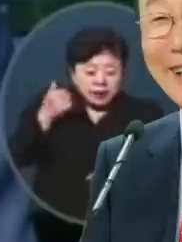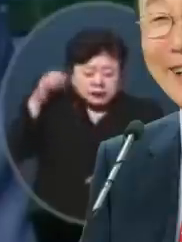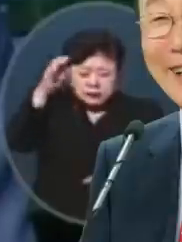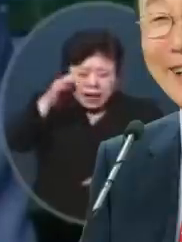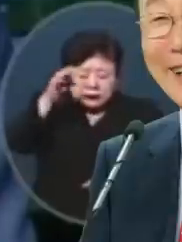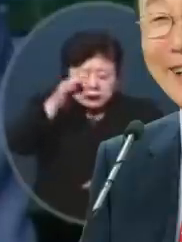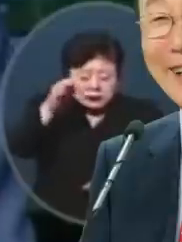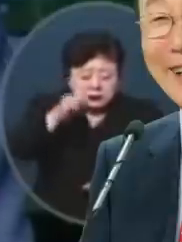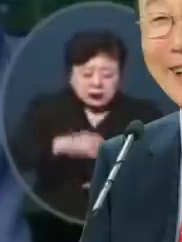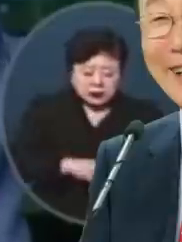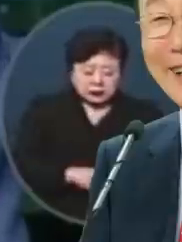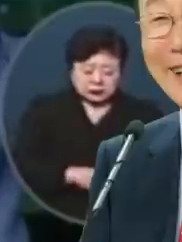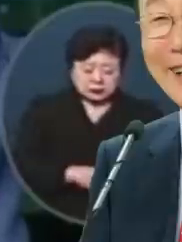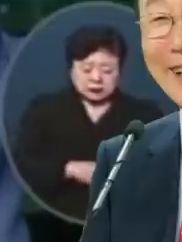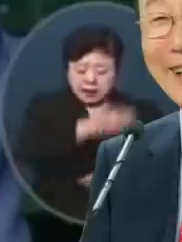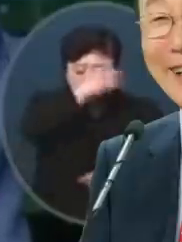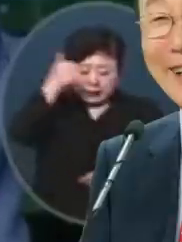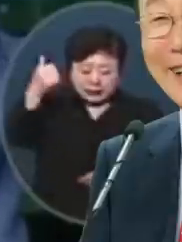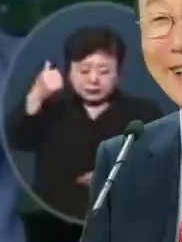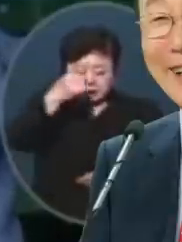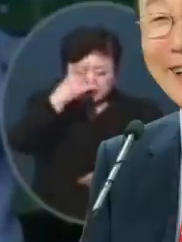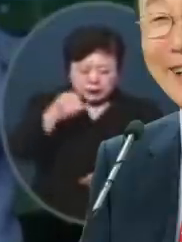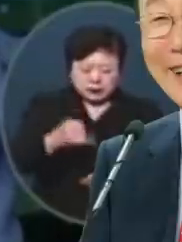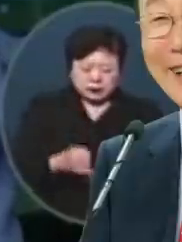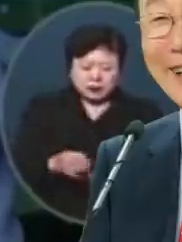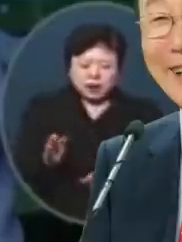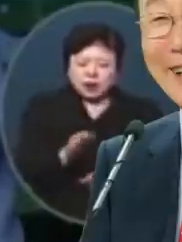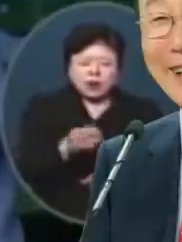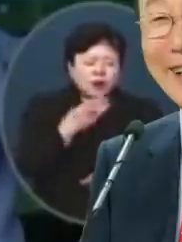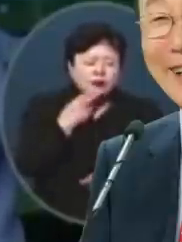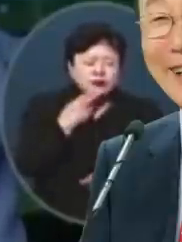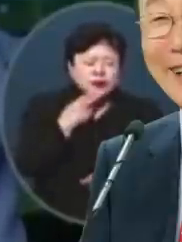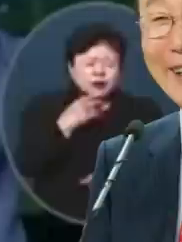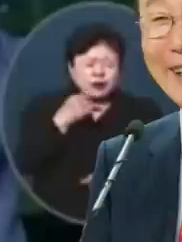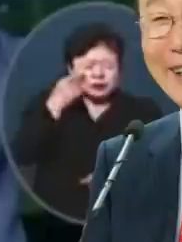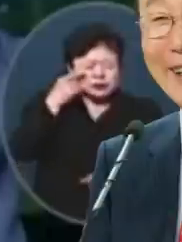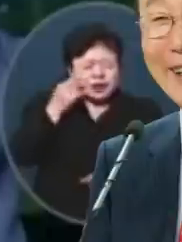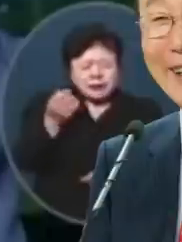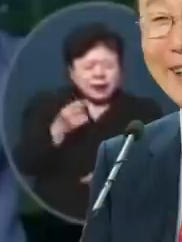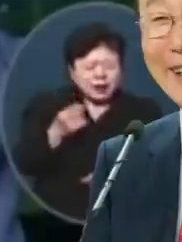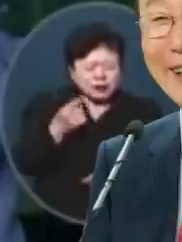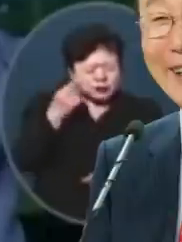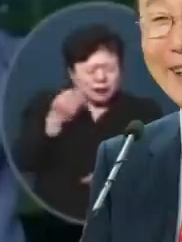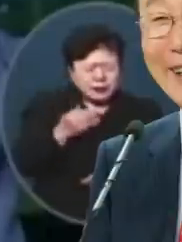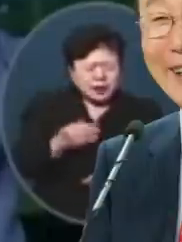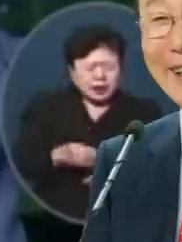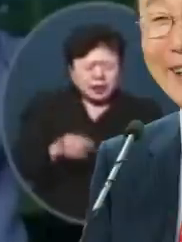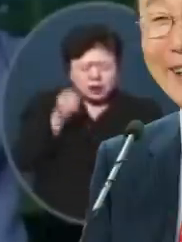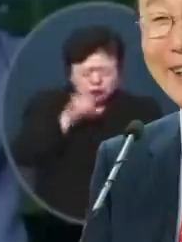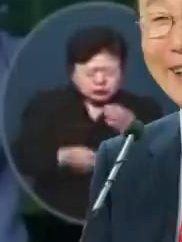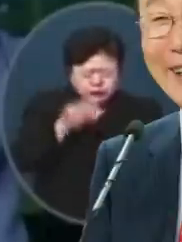찾은데 우리 할아버지 할머니 아이고 눈부셔 아이고 눈부셔 아이고 그 켜지마